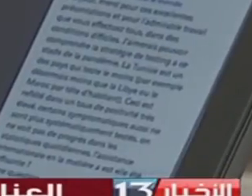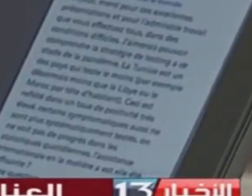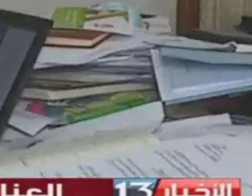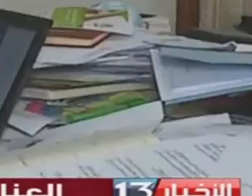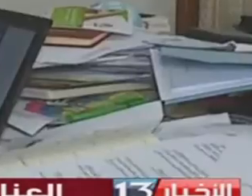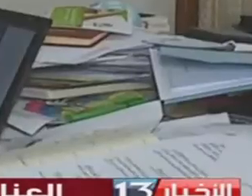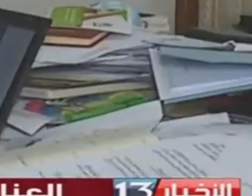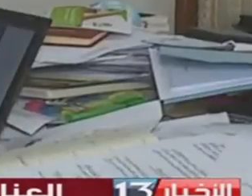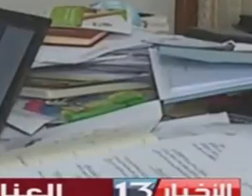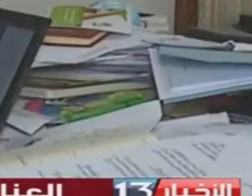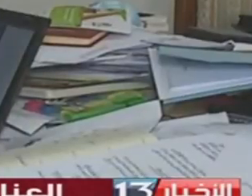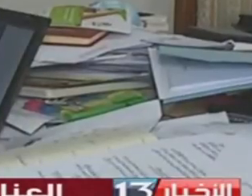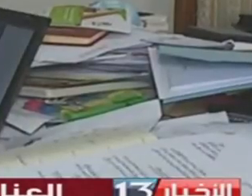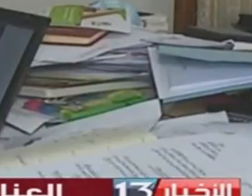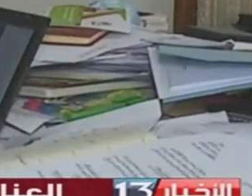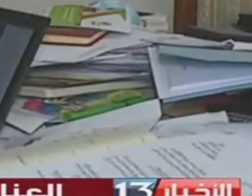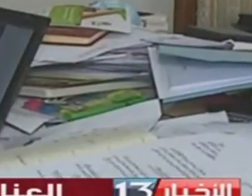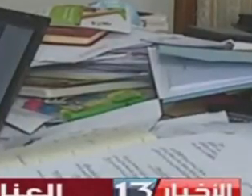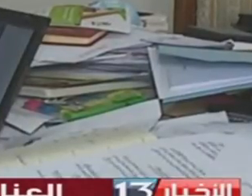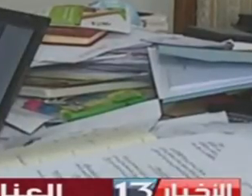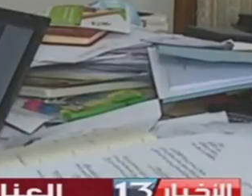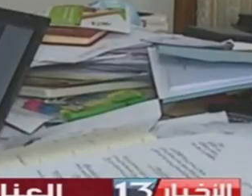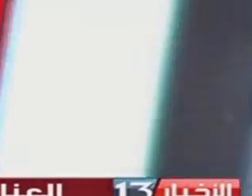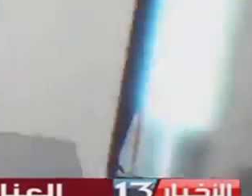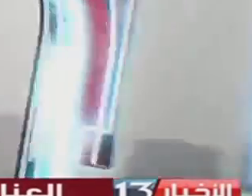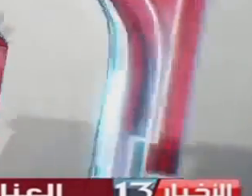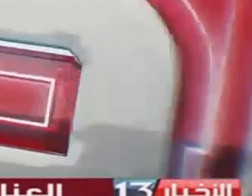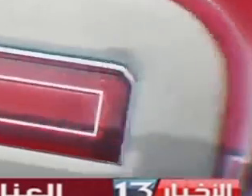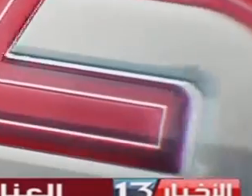ناجعه التلقيح ضد هذا الفيروس او